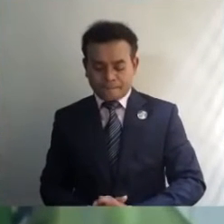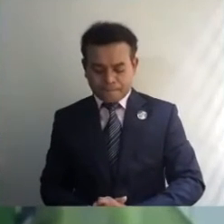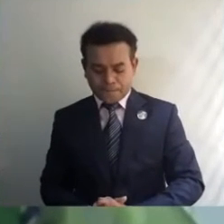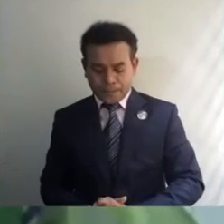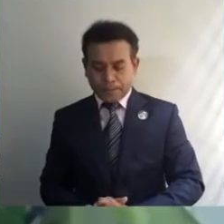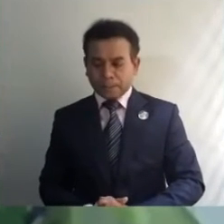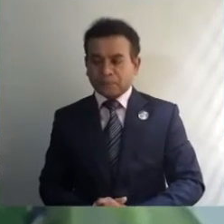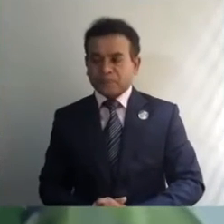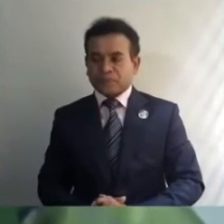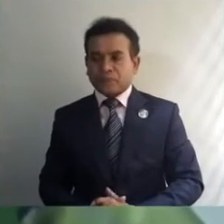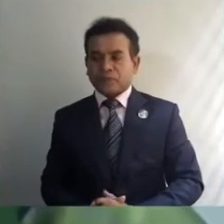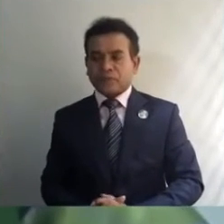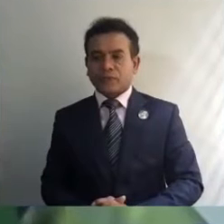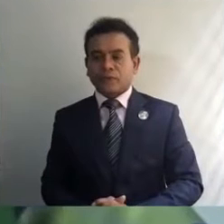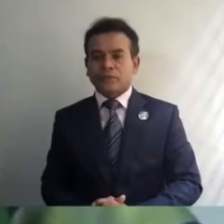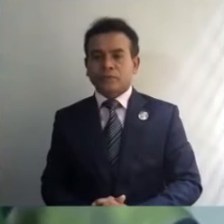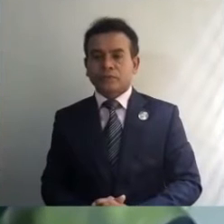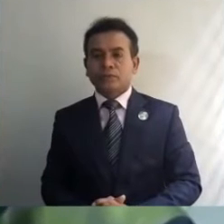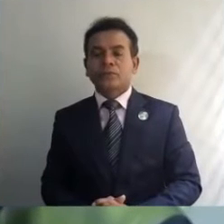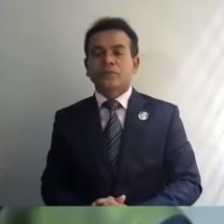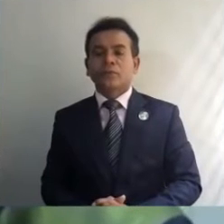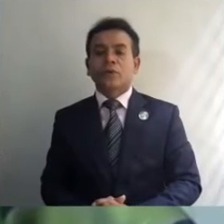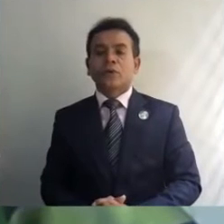আমাদের গত 24 ঘন্টার মধ্যে